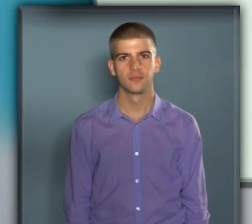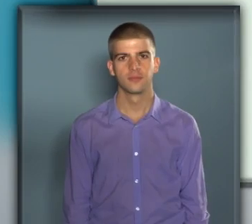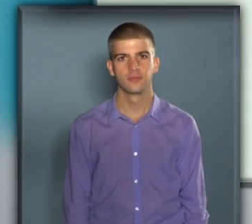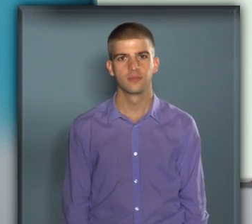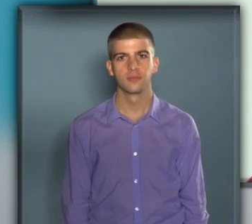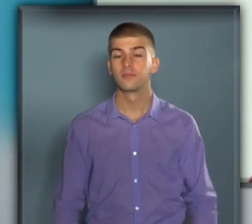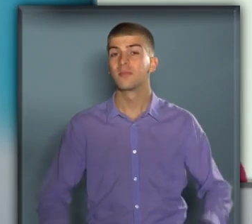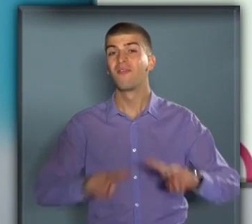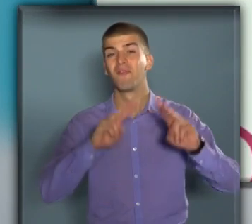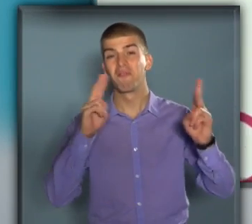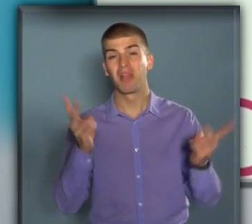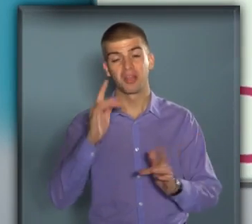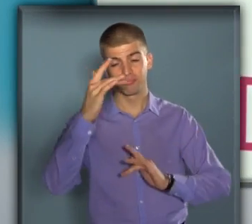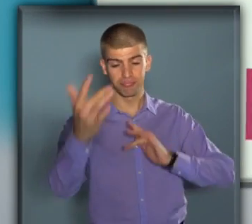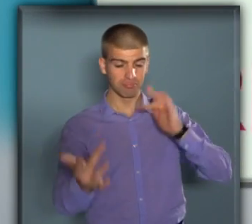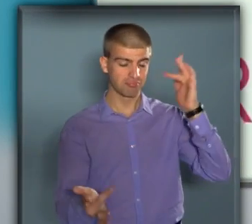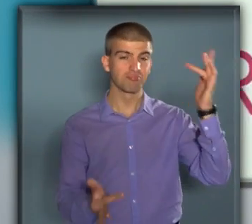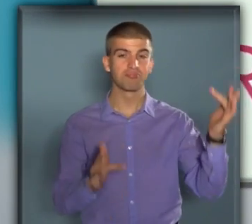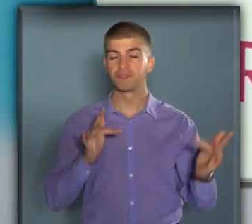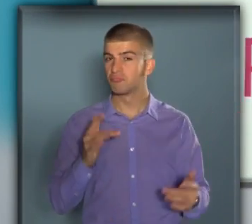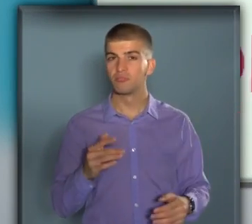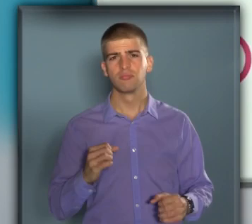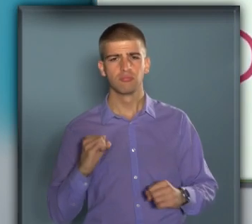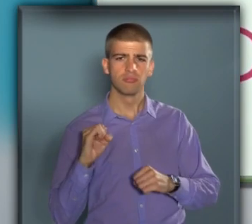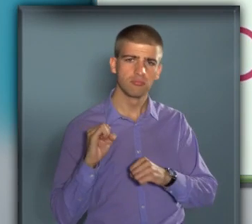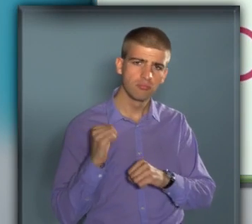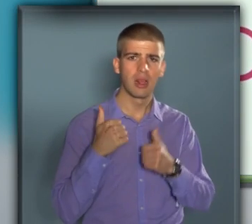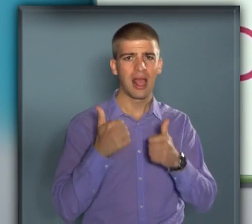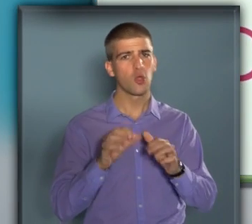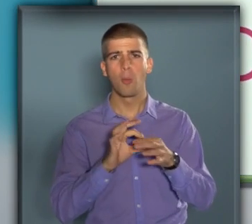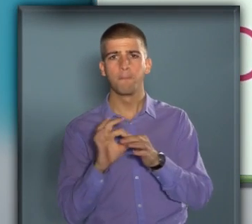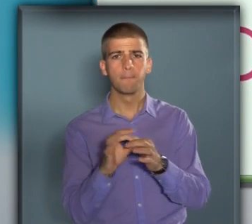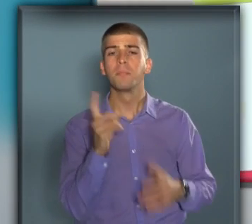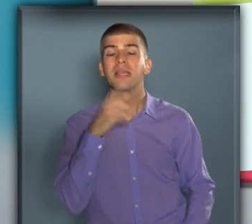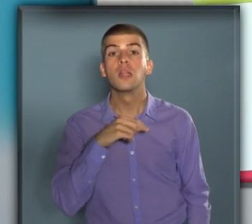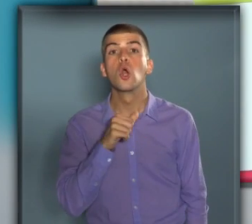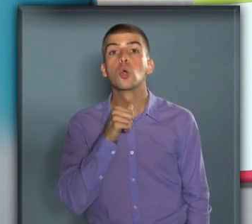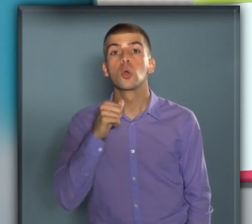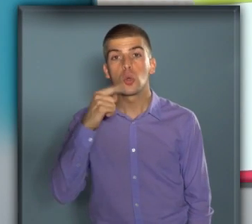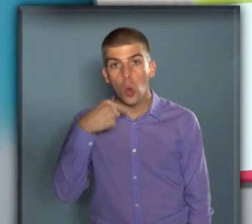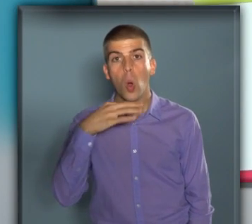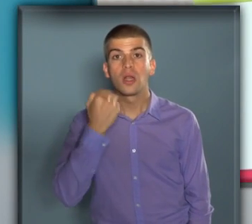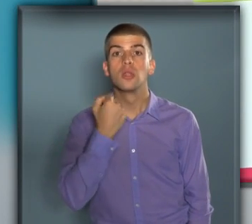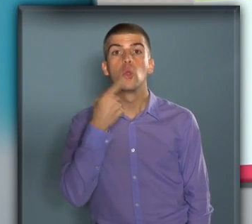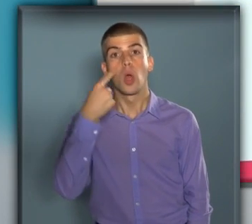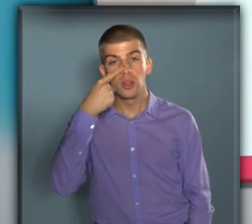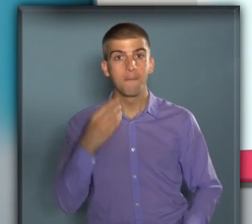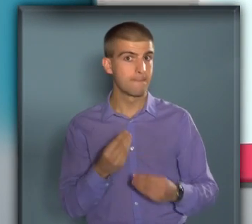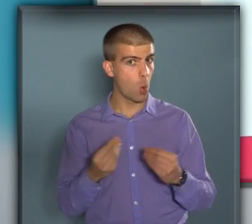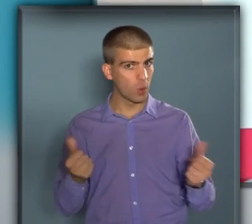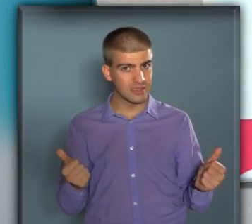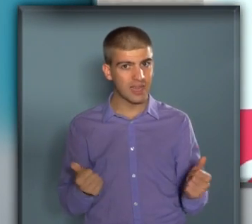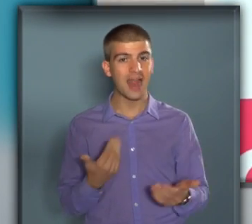A világszerte nagyra értékelt Gordon módszer az emberi kapcsolatokat alapjaiban elemzi és alakítja.